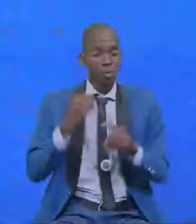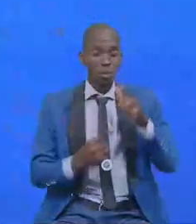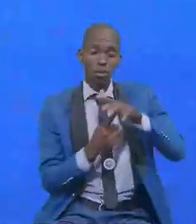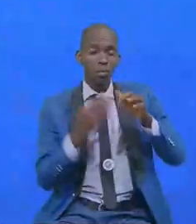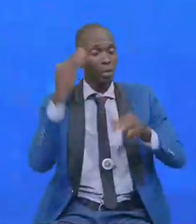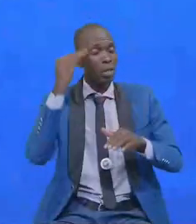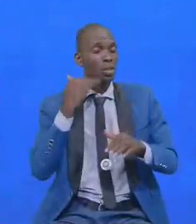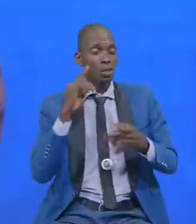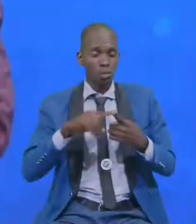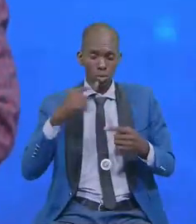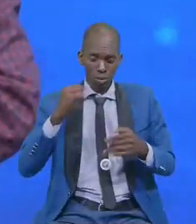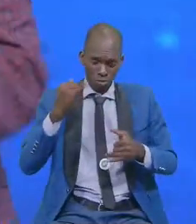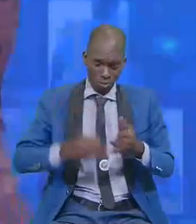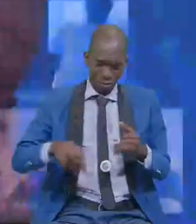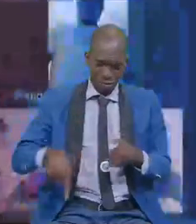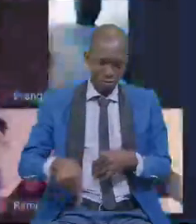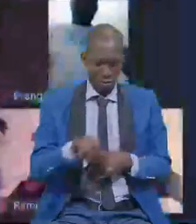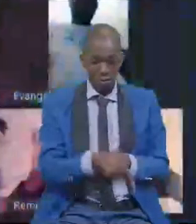De la tête jusqu'à la plante des pieds.